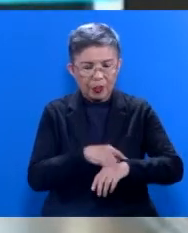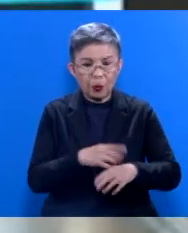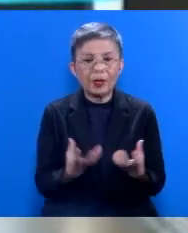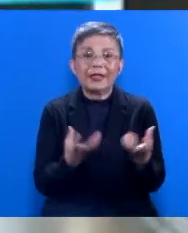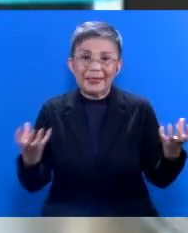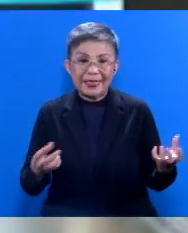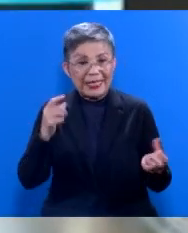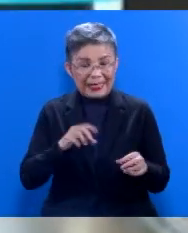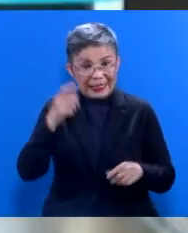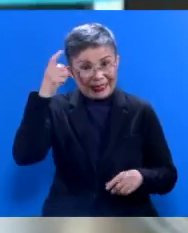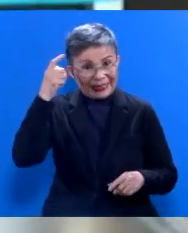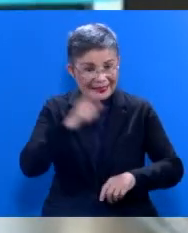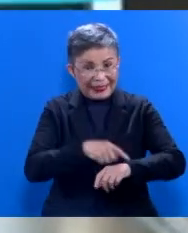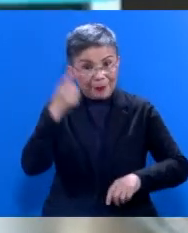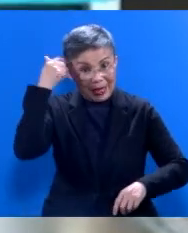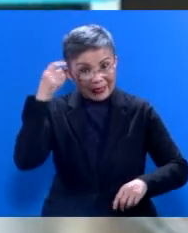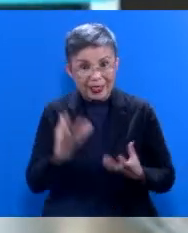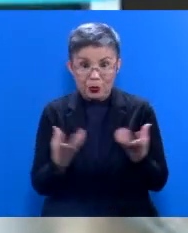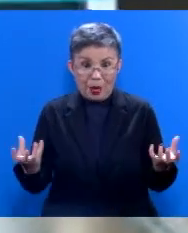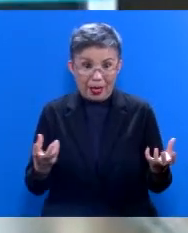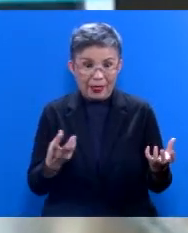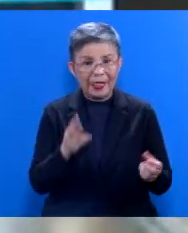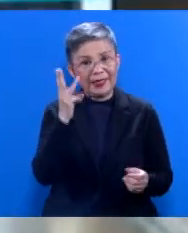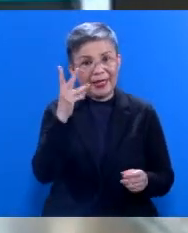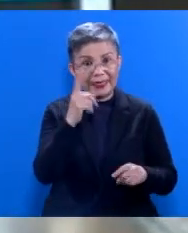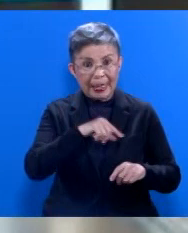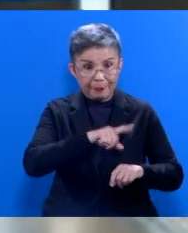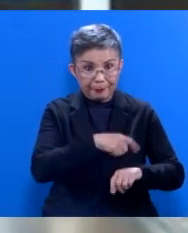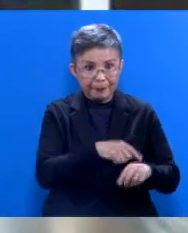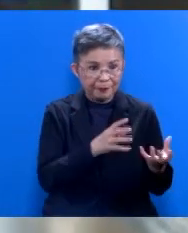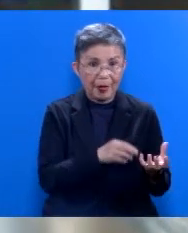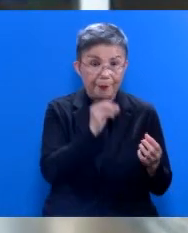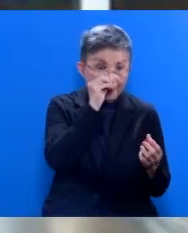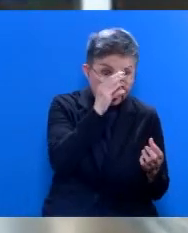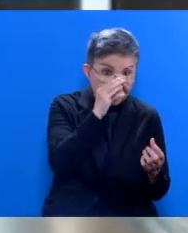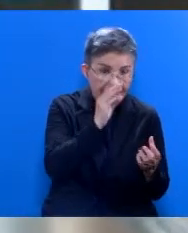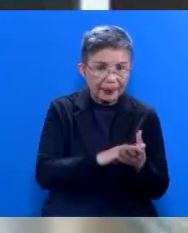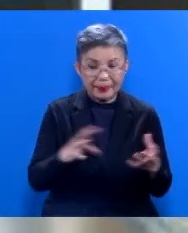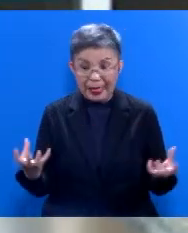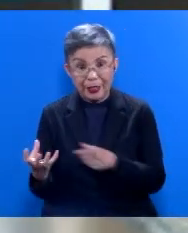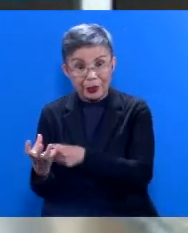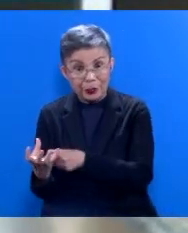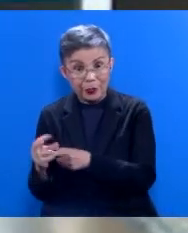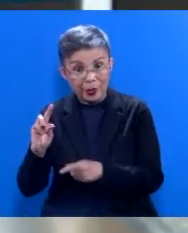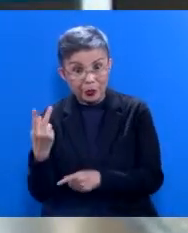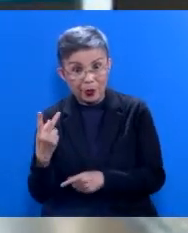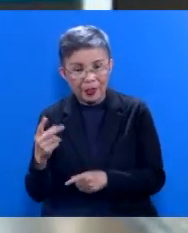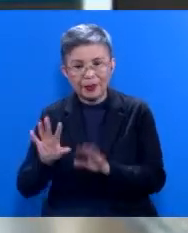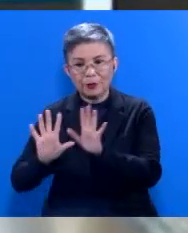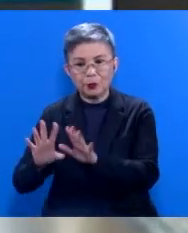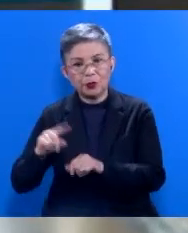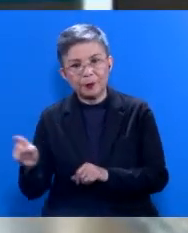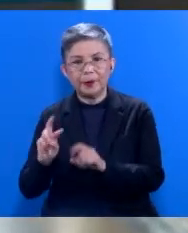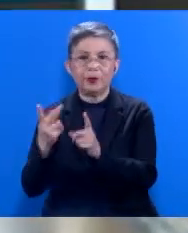10, jadi anak-anak akan belajar selama 3 jam, dan shift kedua nanti mulai dari jam 10 sampai